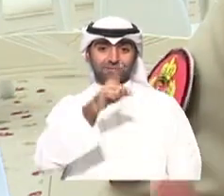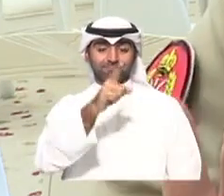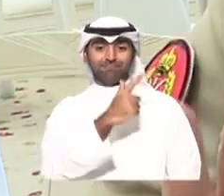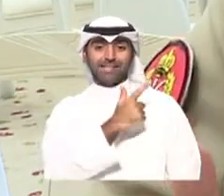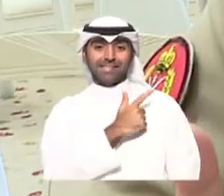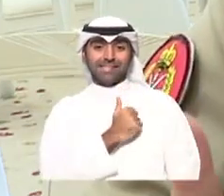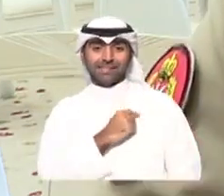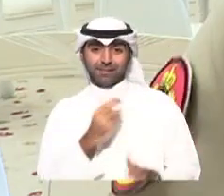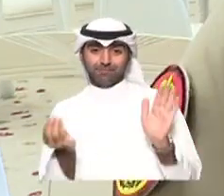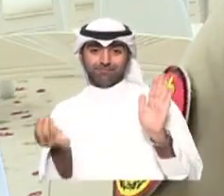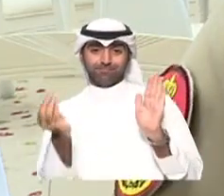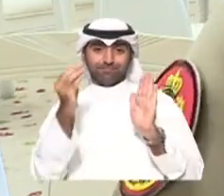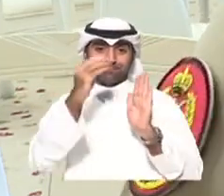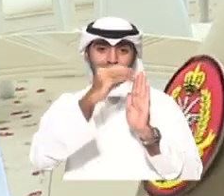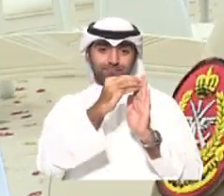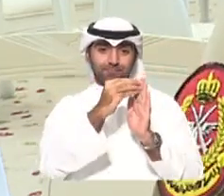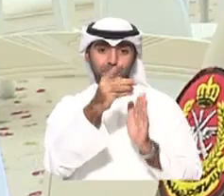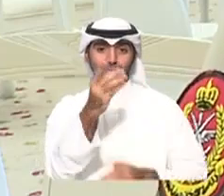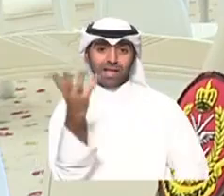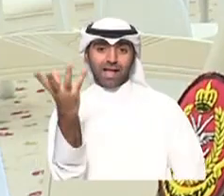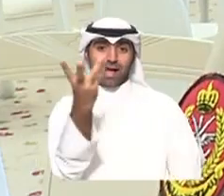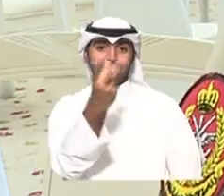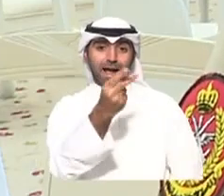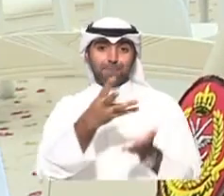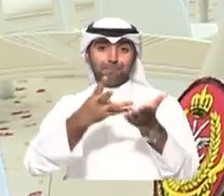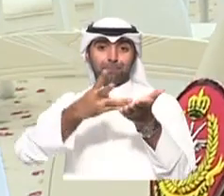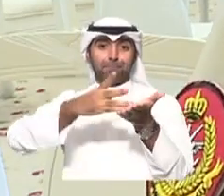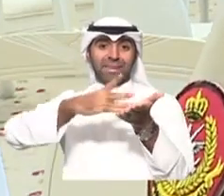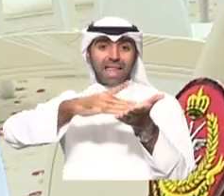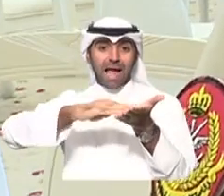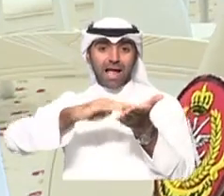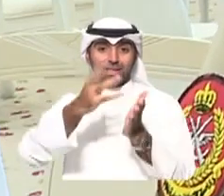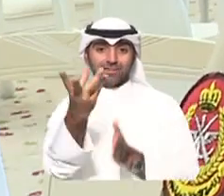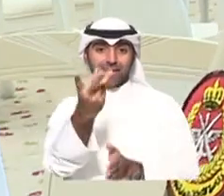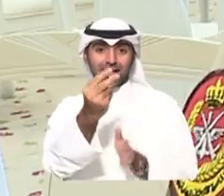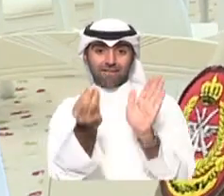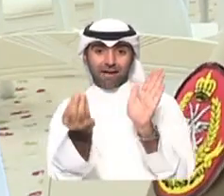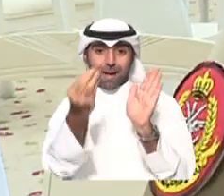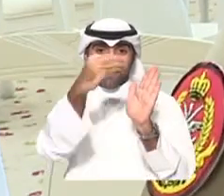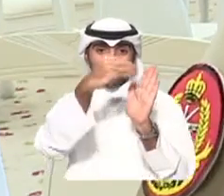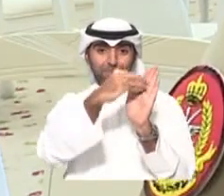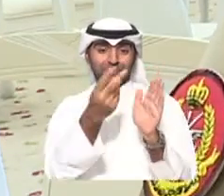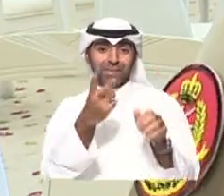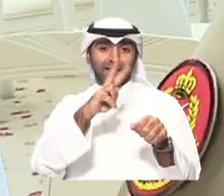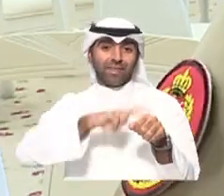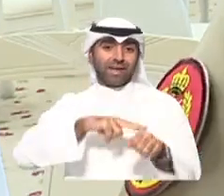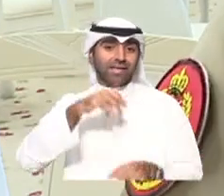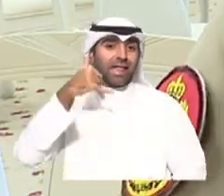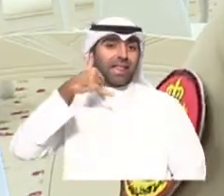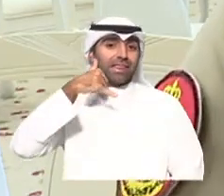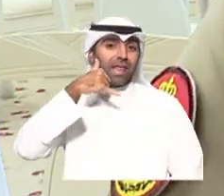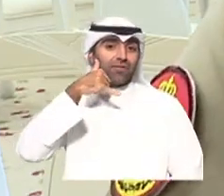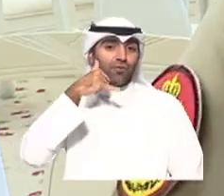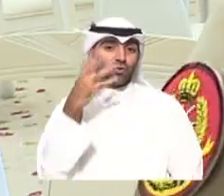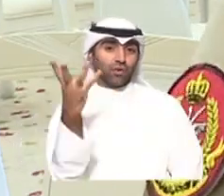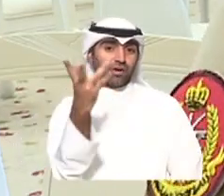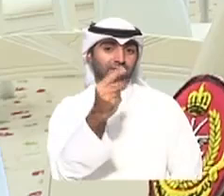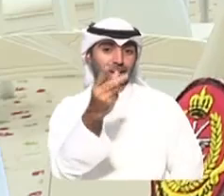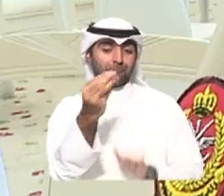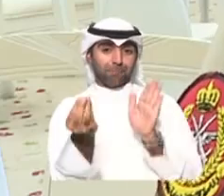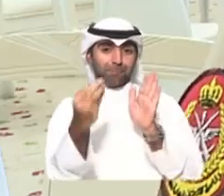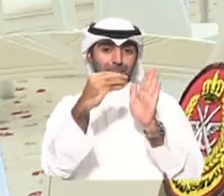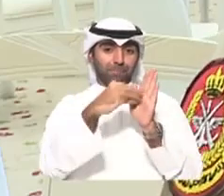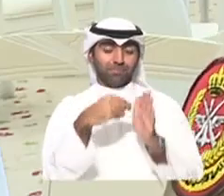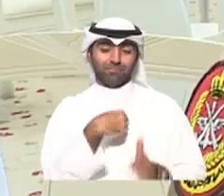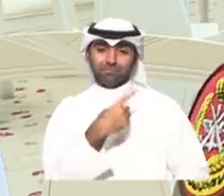رمز التحقق، تدش وتعبي جميع البيانات المطلوبة الأساسية، الابليكيشن كامل، وترسلها لنا. بعد إرسالها